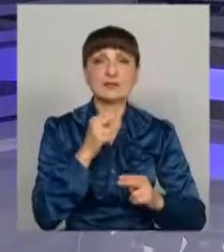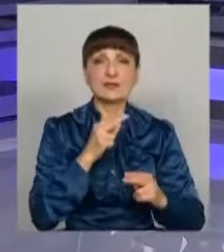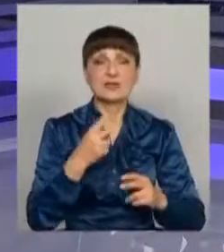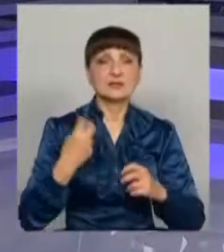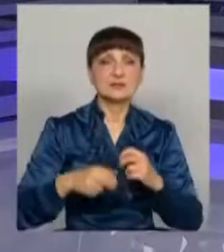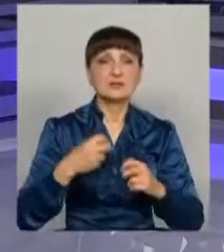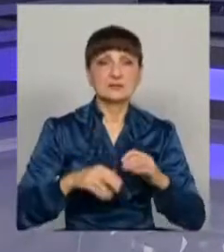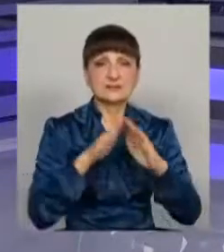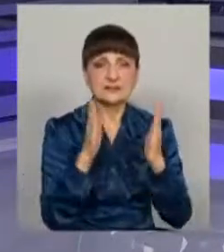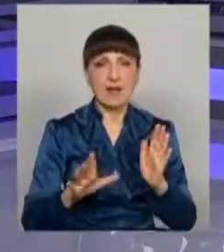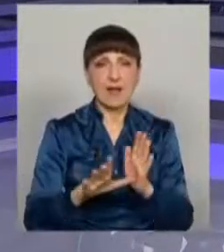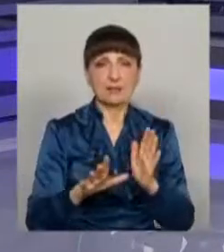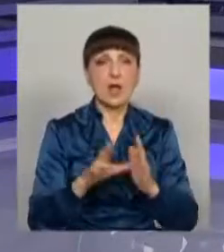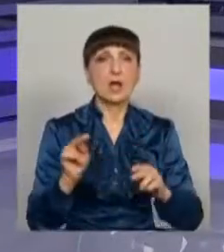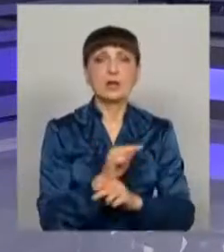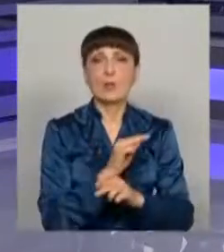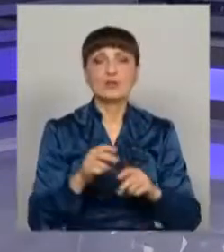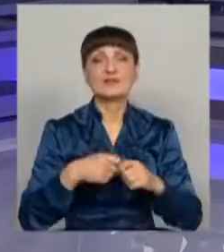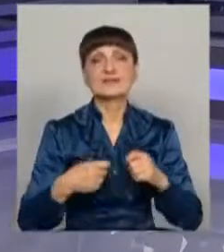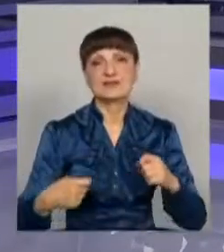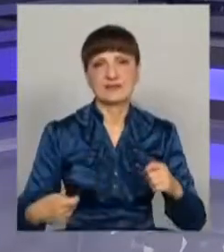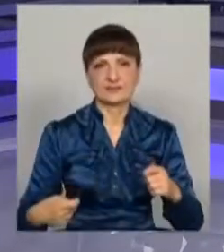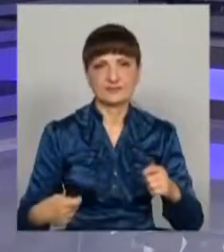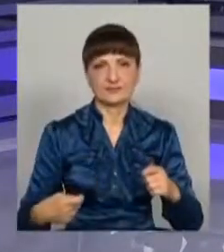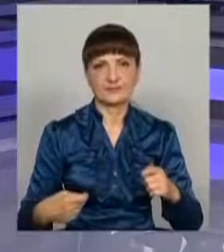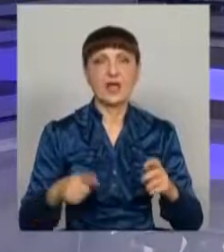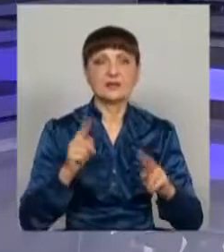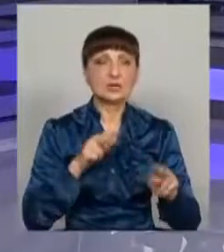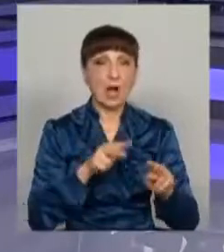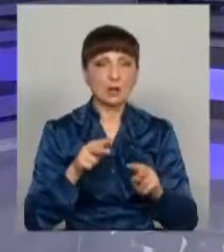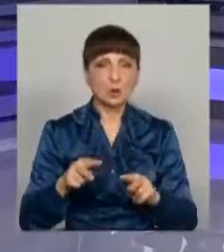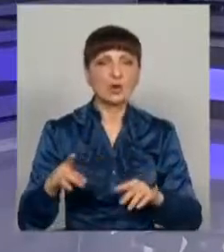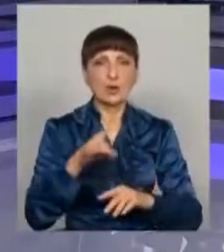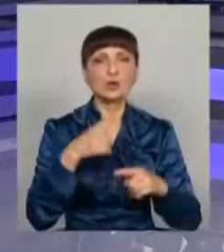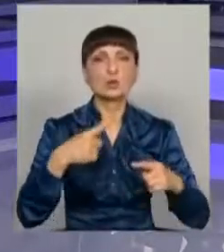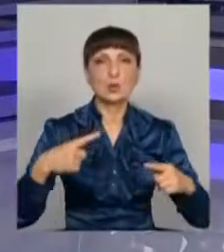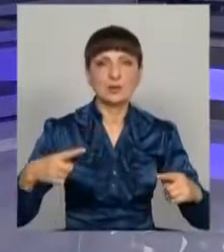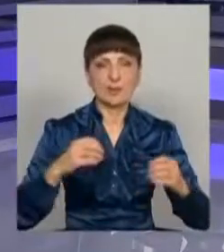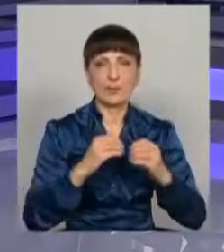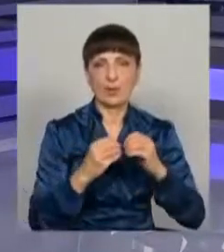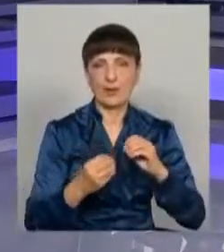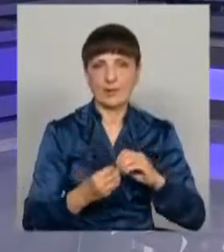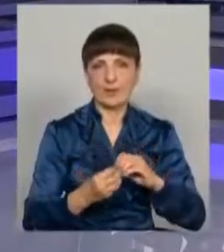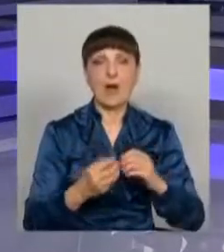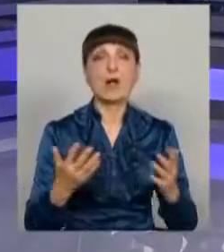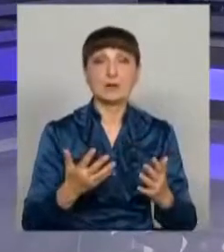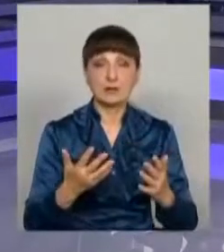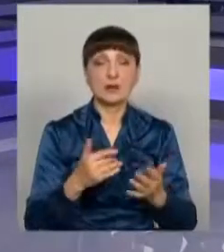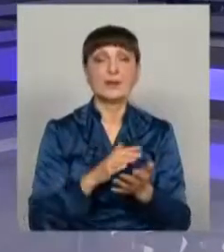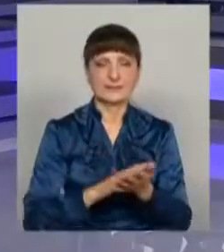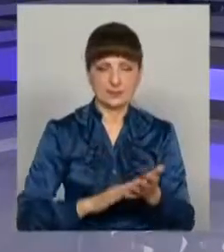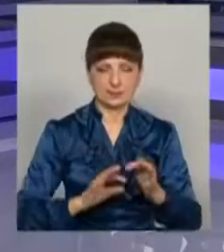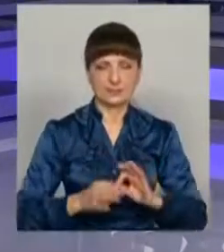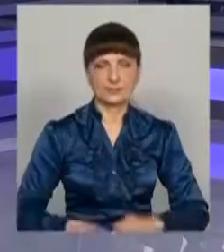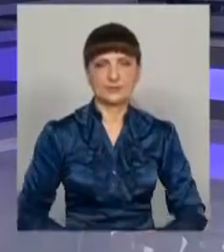работы подстанции ремонт часто затягивается. Взяли на контроль в районе и другие наболевшие проблемы. Какие, знает